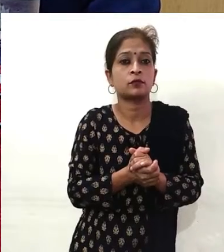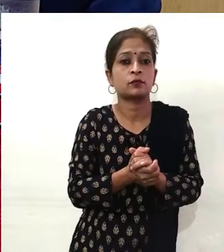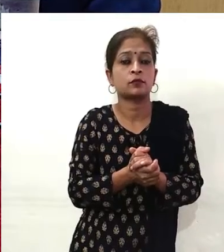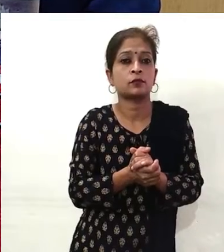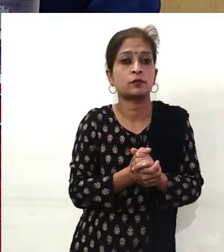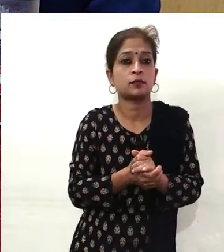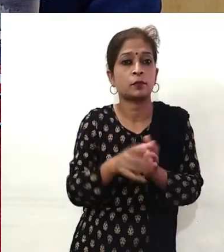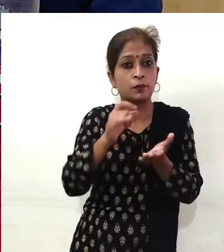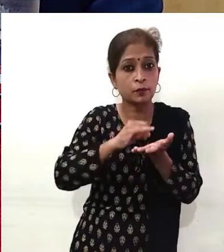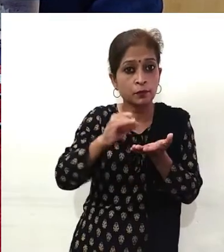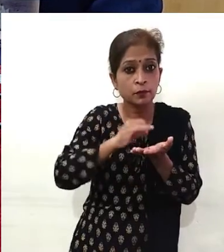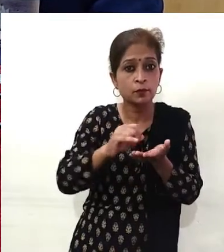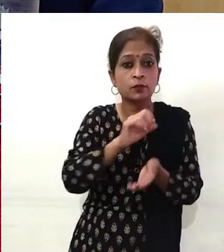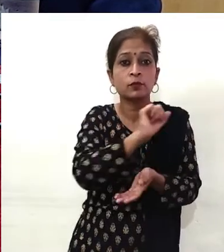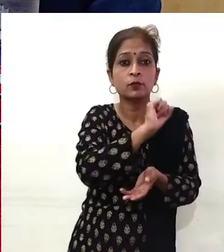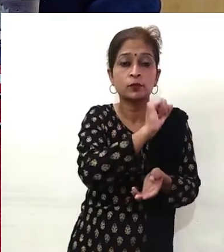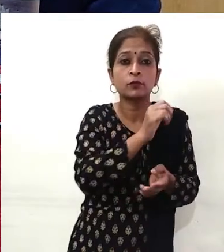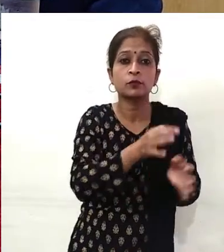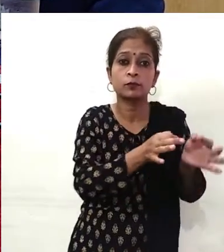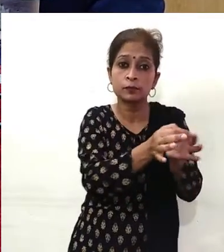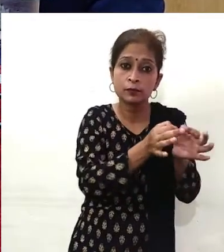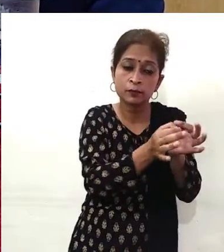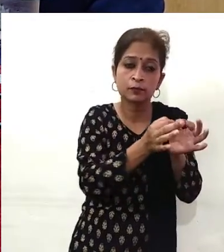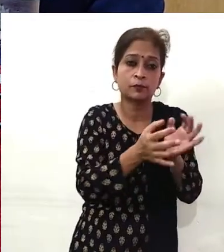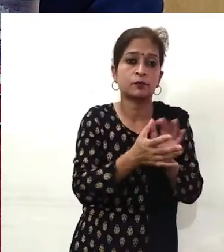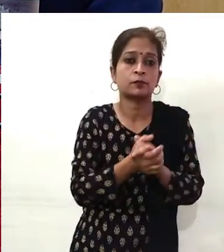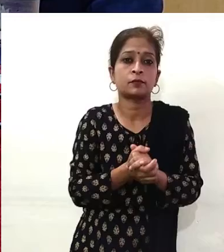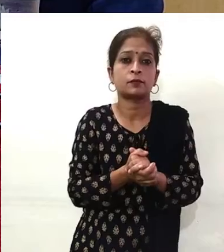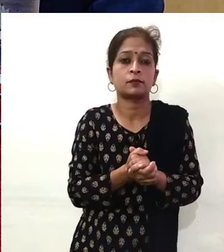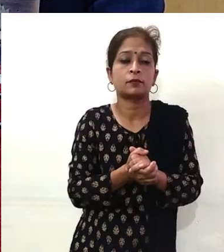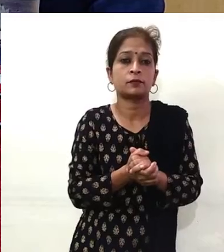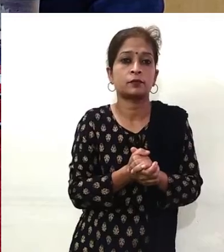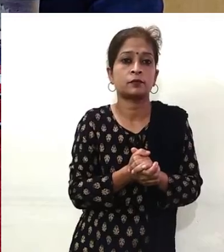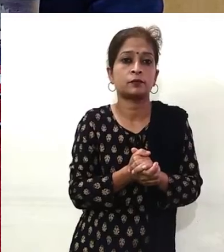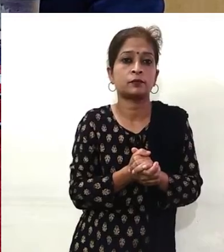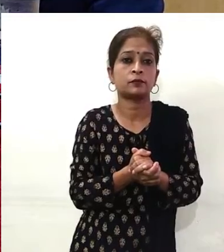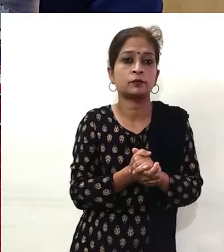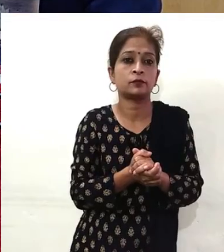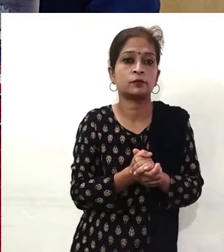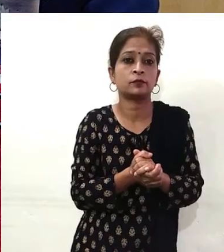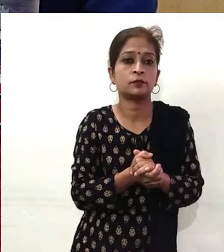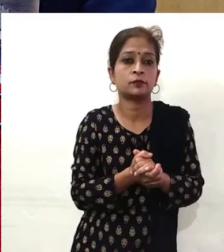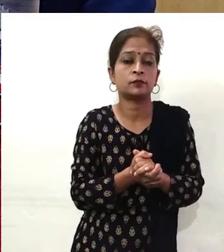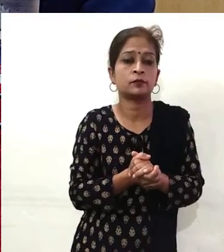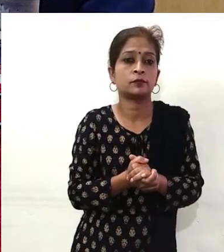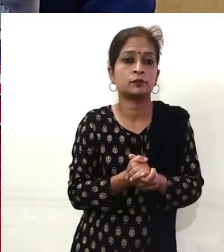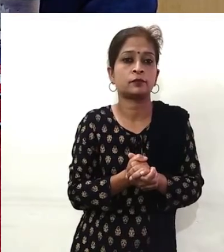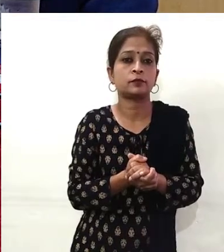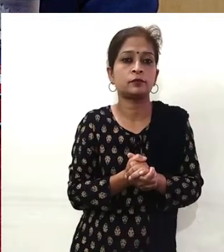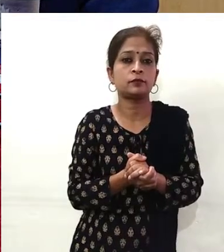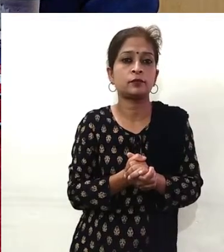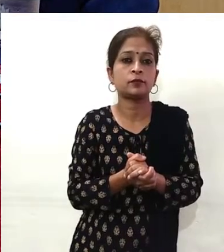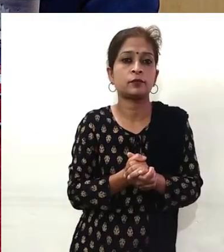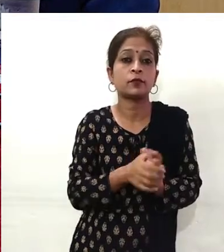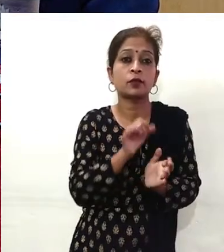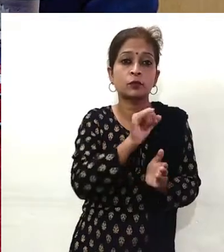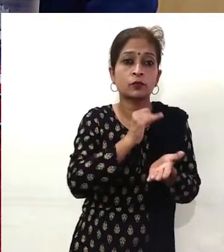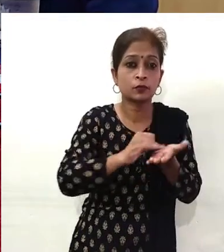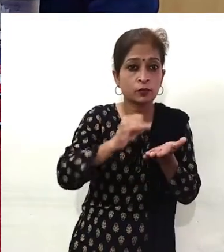सिंहासनस्त्वं सर्वालंकार युक्तम नवघन रुचिरं संयुक्तं चाग्रजेन भद्राया वाम